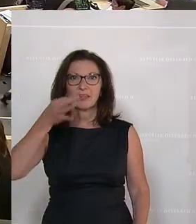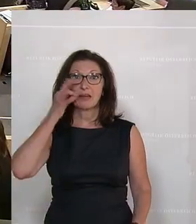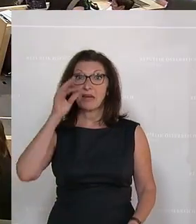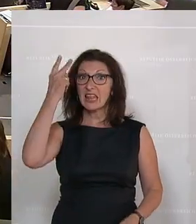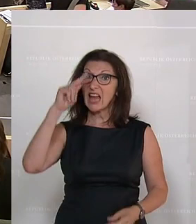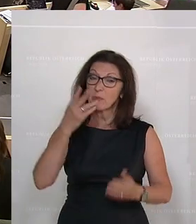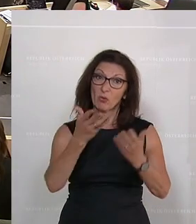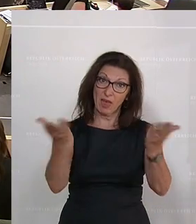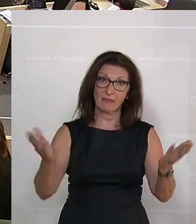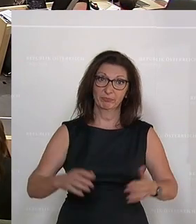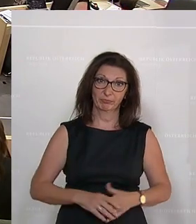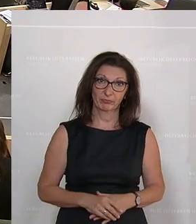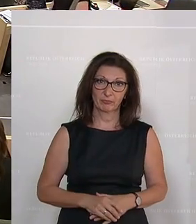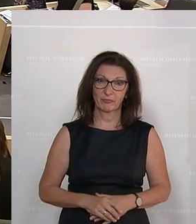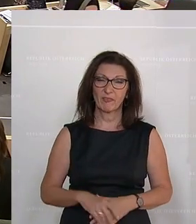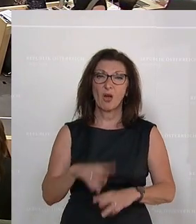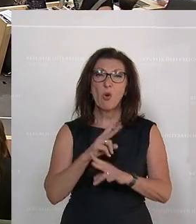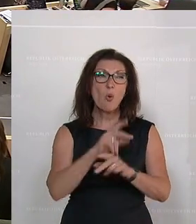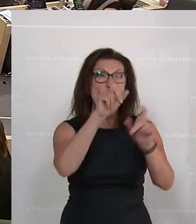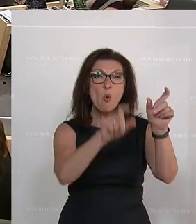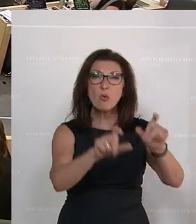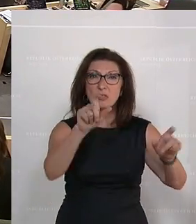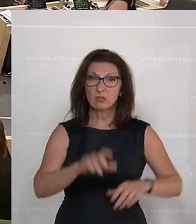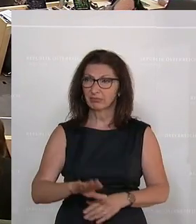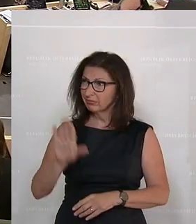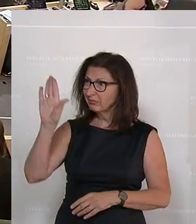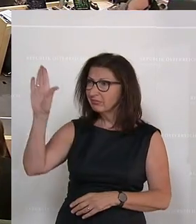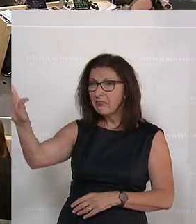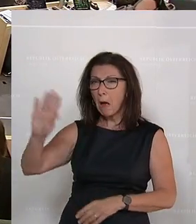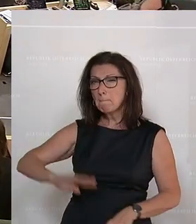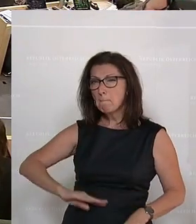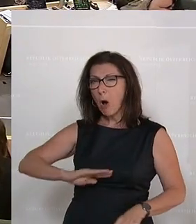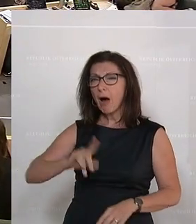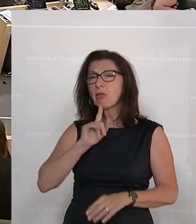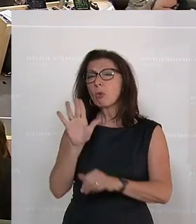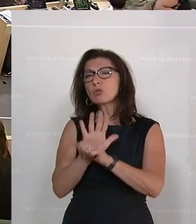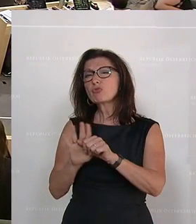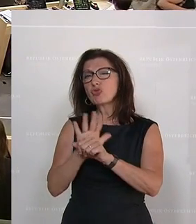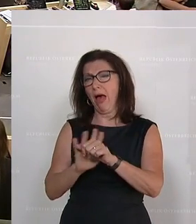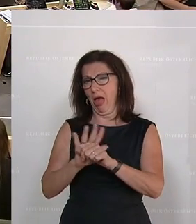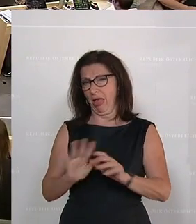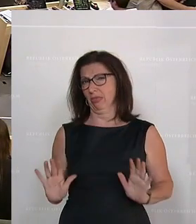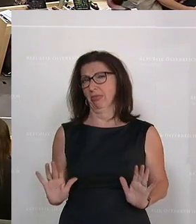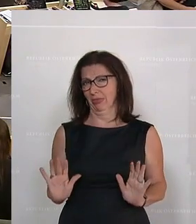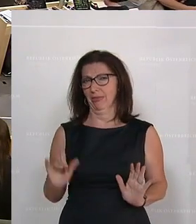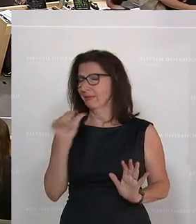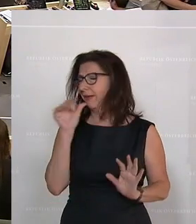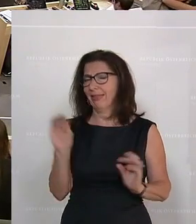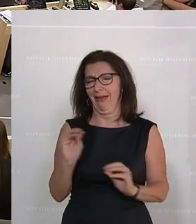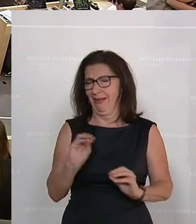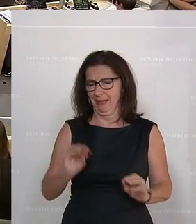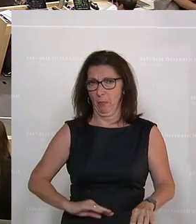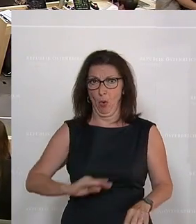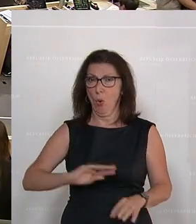die österreicher sind opfer ihrer scheinmoral ich sage deswegen ganz bewusst scheinbarer weil sie irgendwo